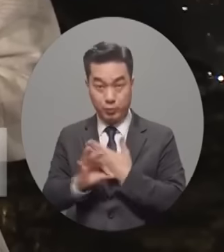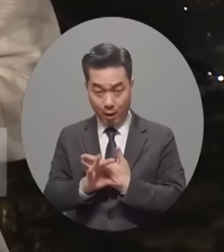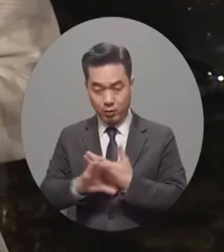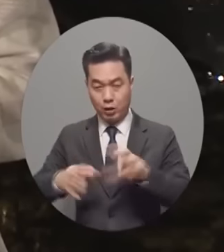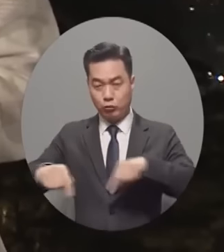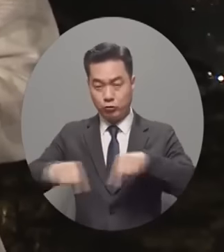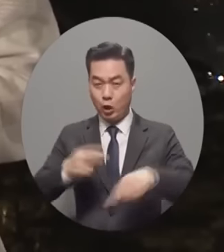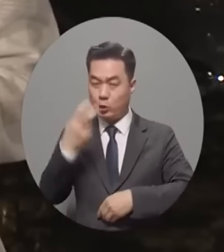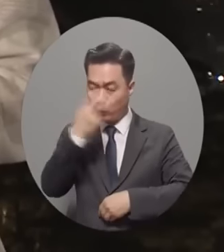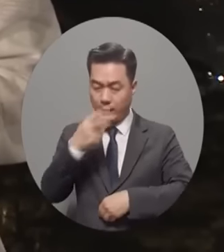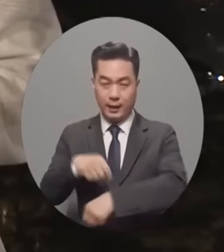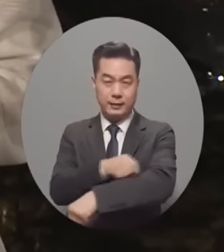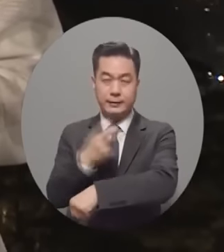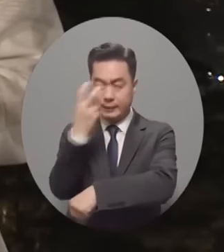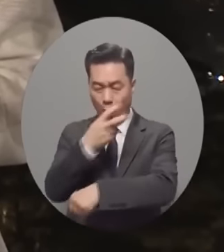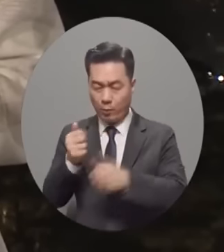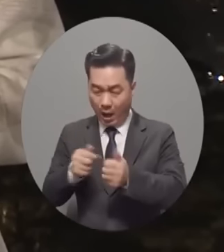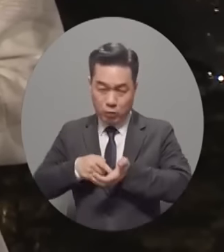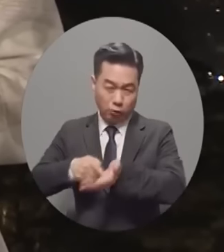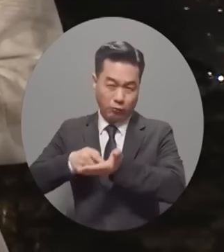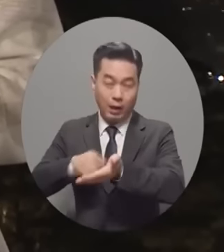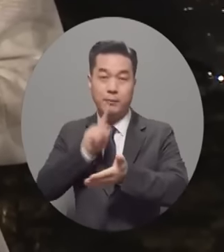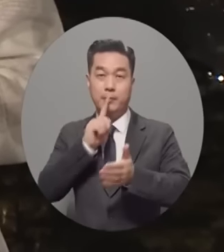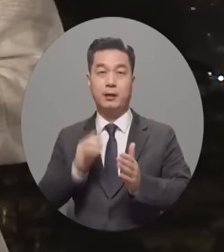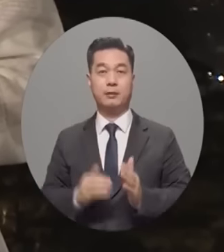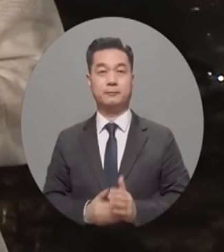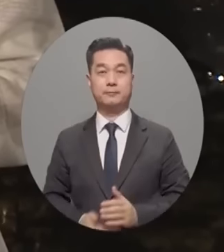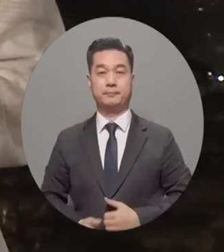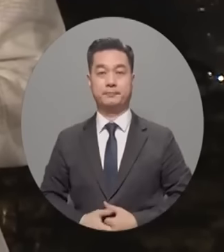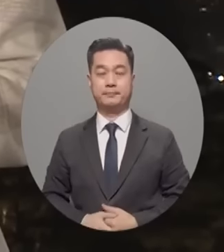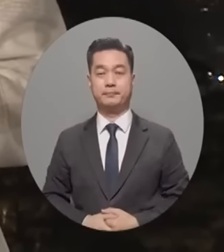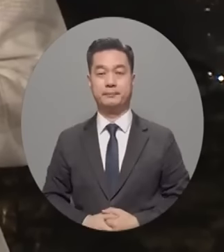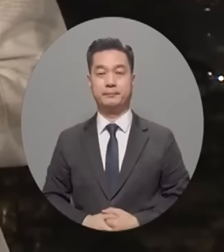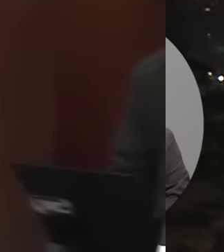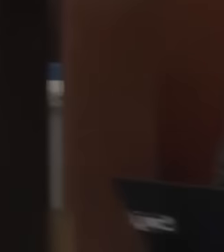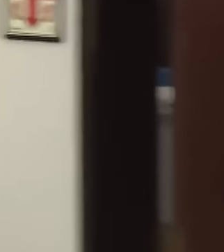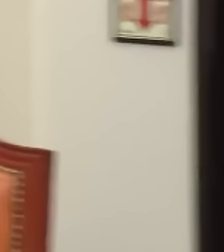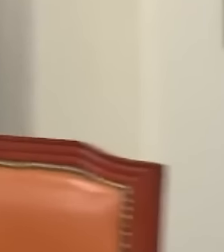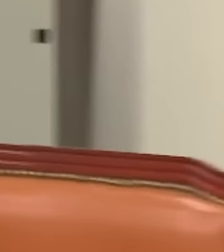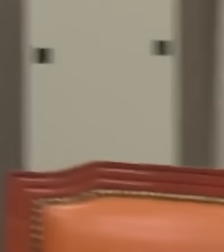국정조사와 특검까지 추진한다는 입장입니다. MBC 뉴스 김정우입니다.